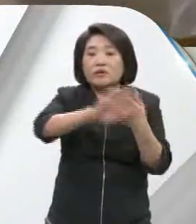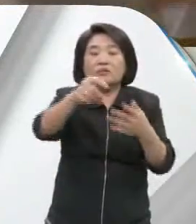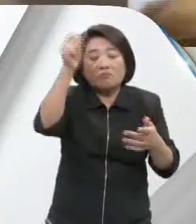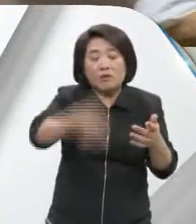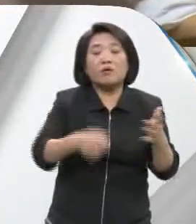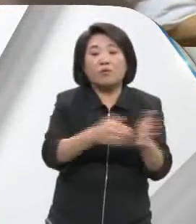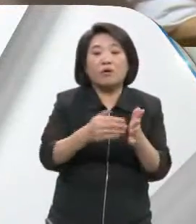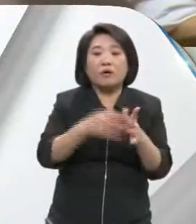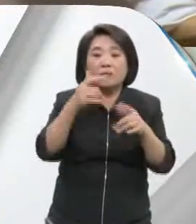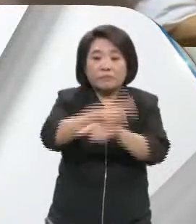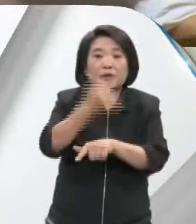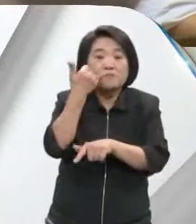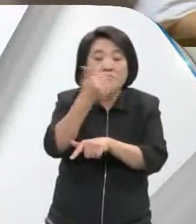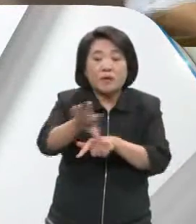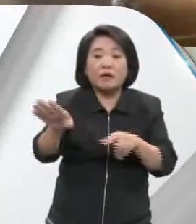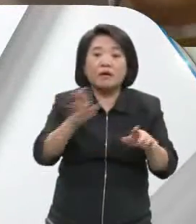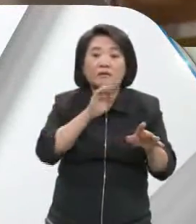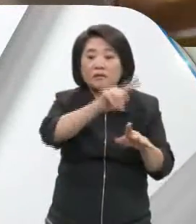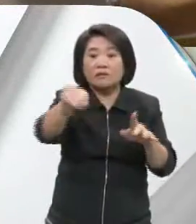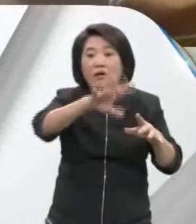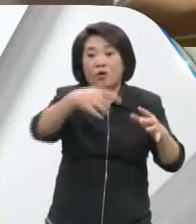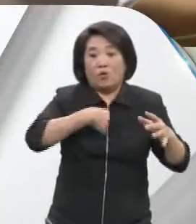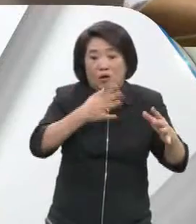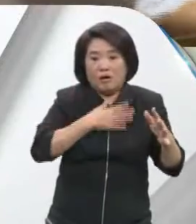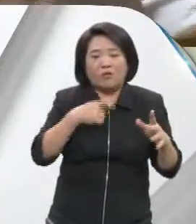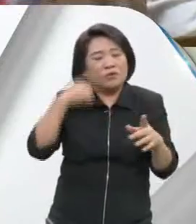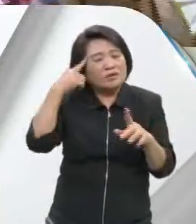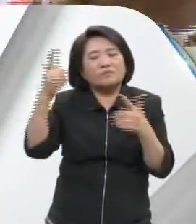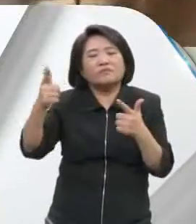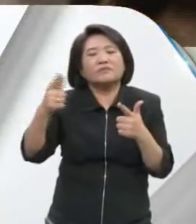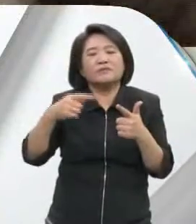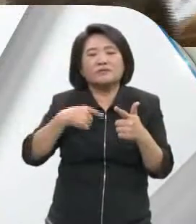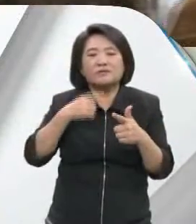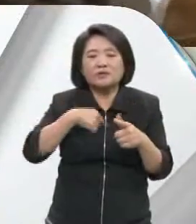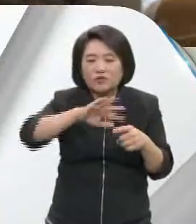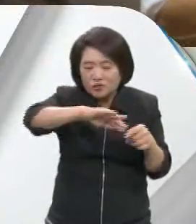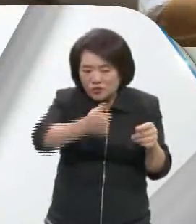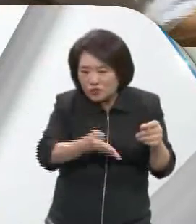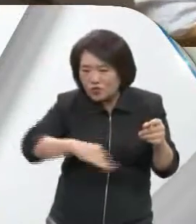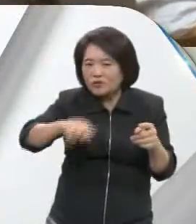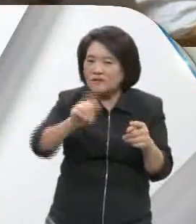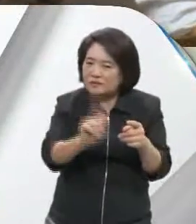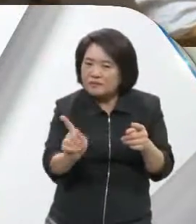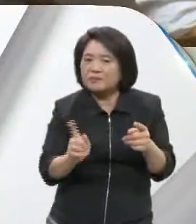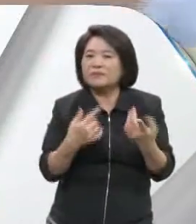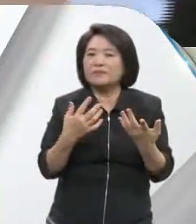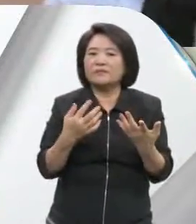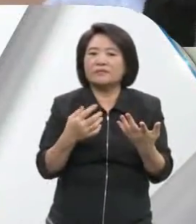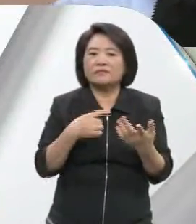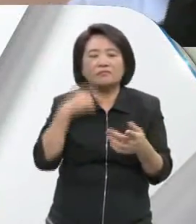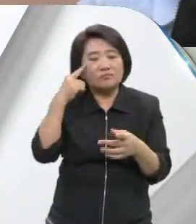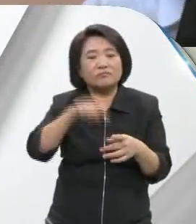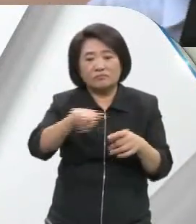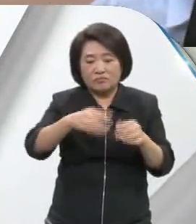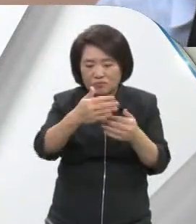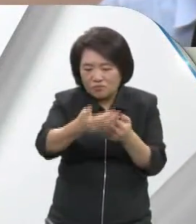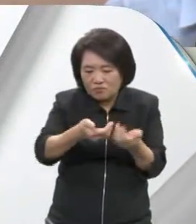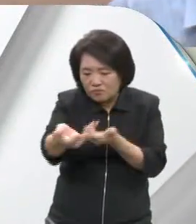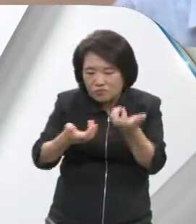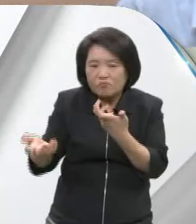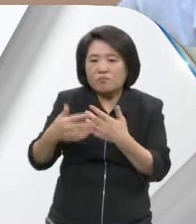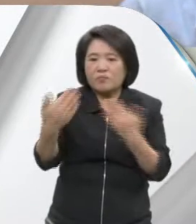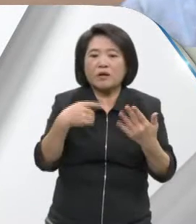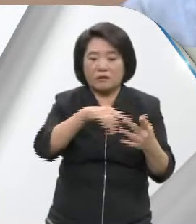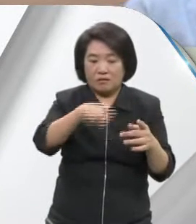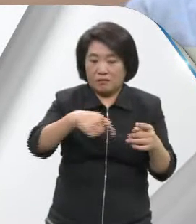整个这个南海全部都说是我们的，我相信这也不会是台湾人民会期待新政府要有的一个务实的主张。 在过去的